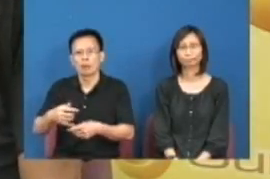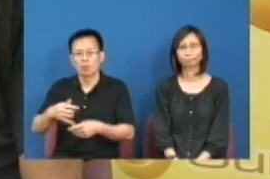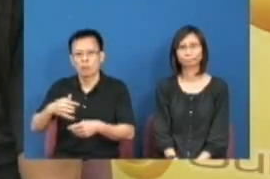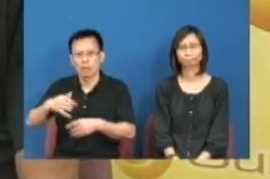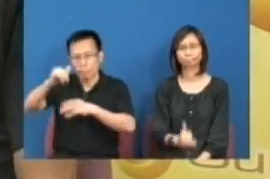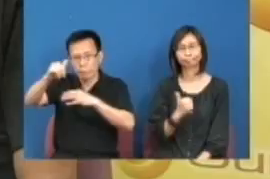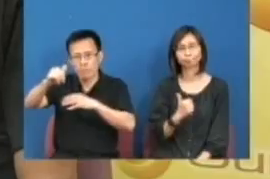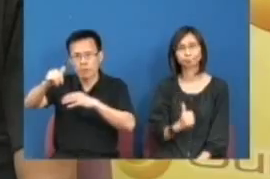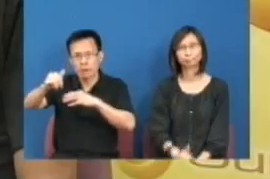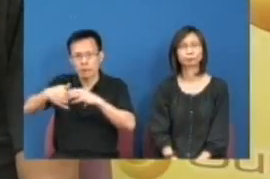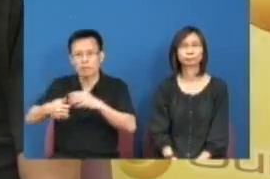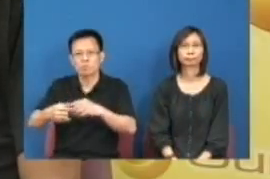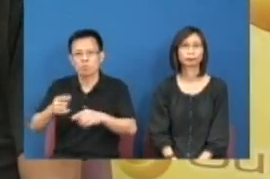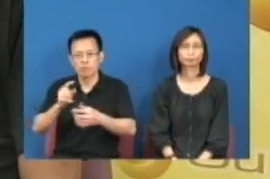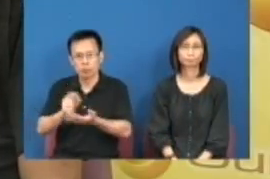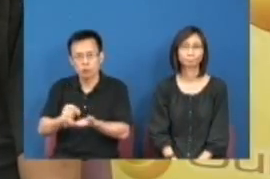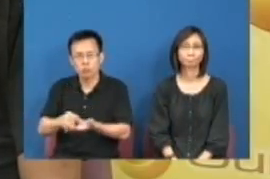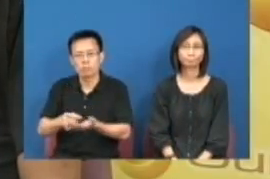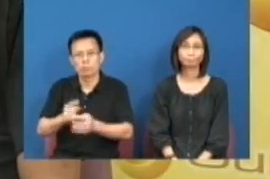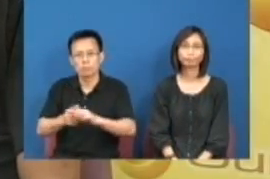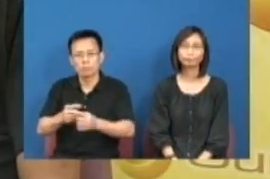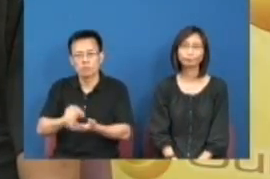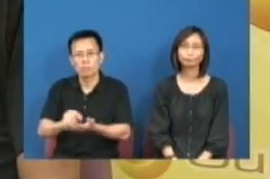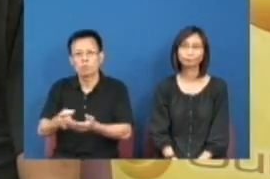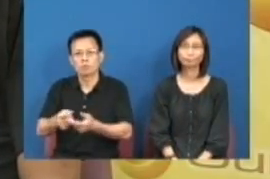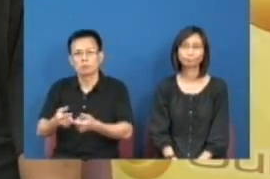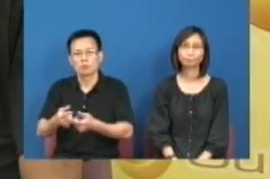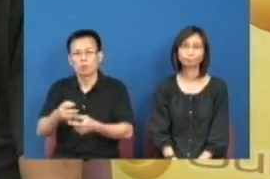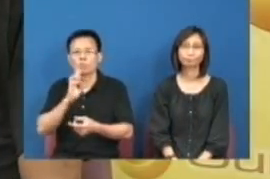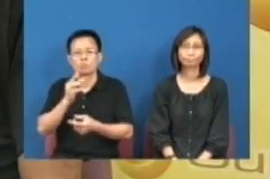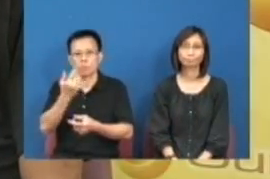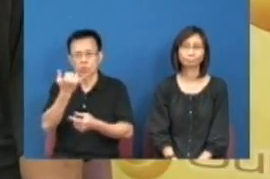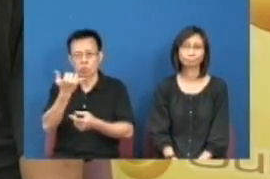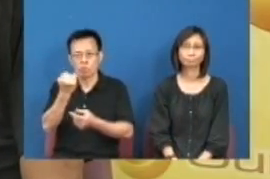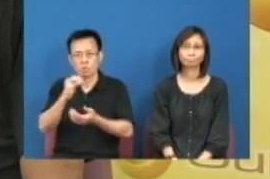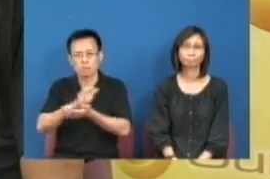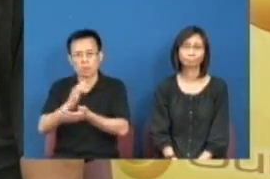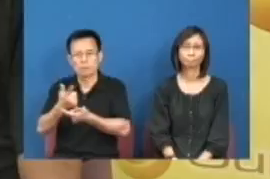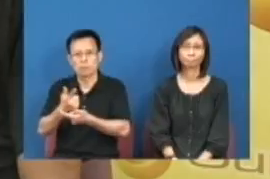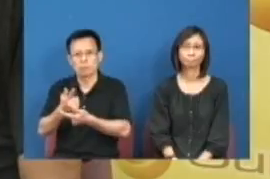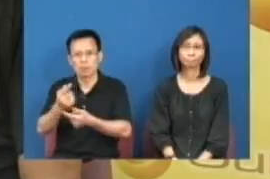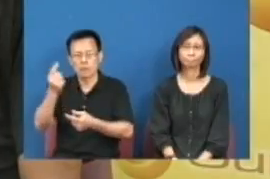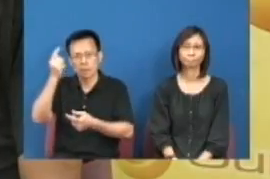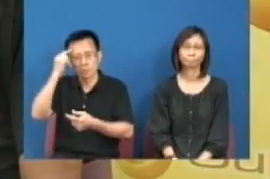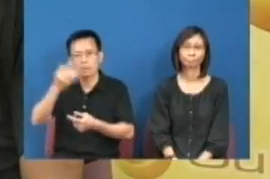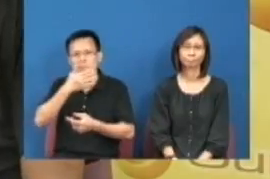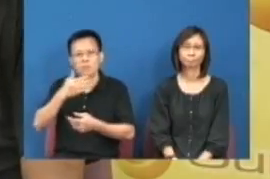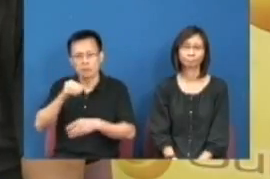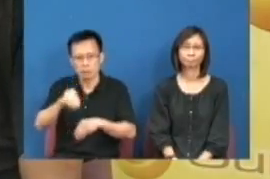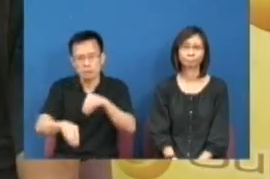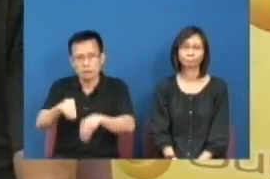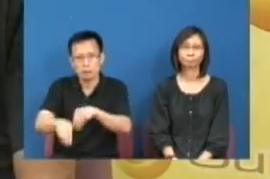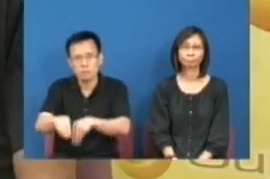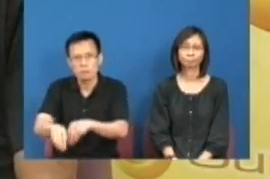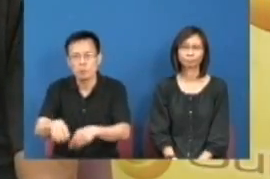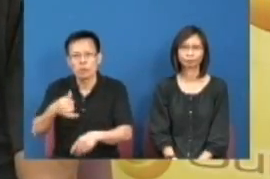嘅，就同呢個六十年代嘅知青插隊未必同，因為有啲成佢唔識人，咁就去咗笪好